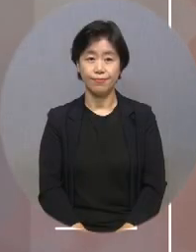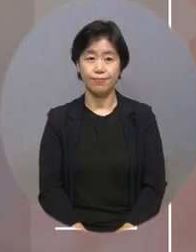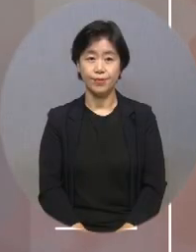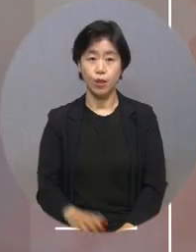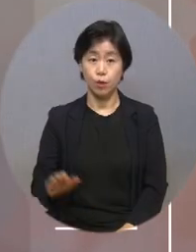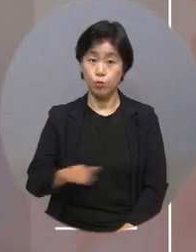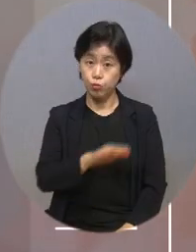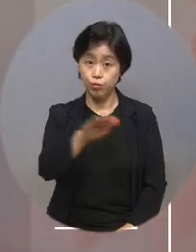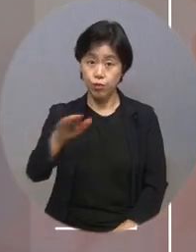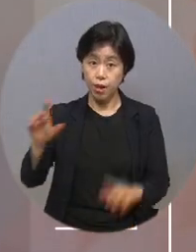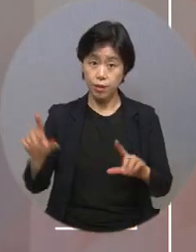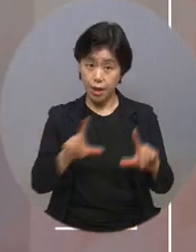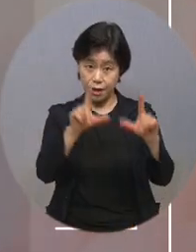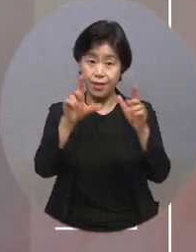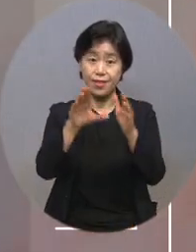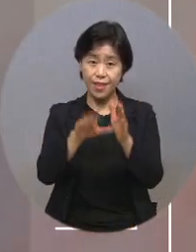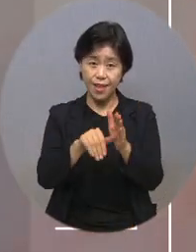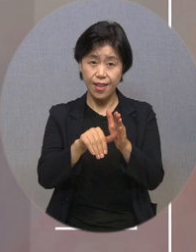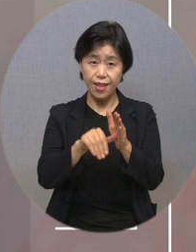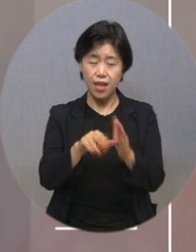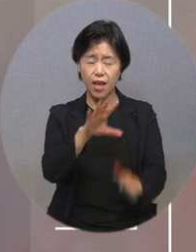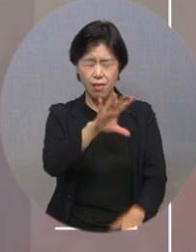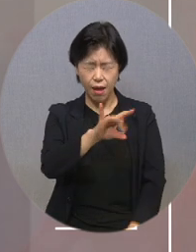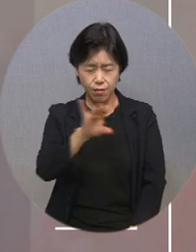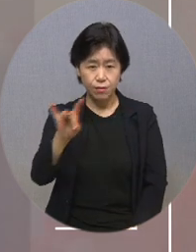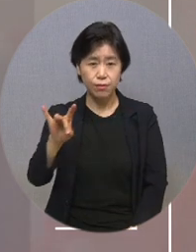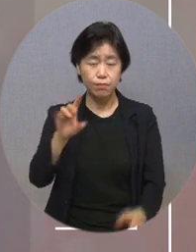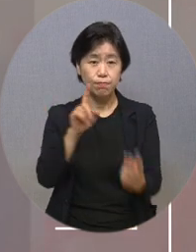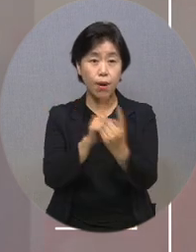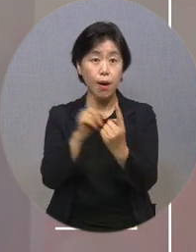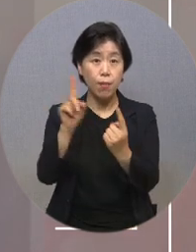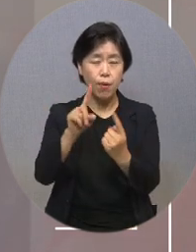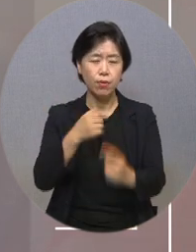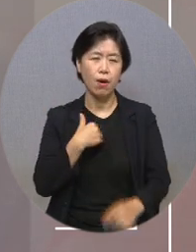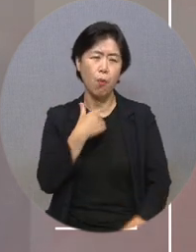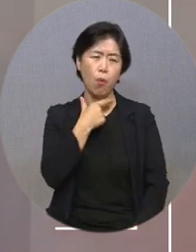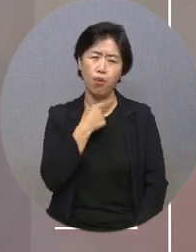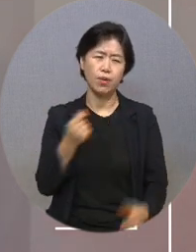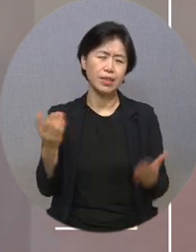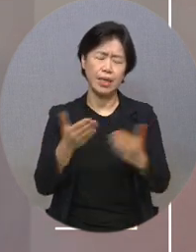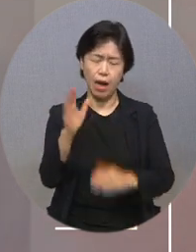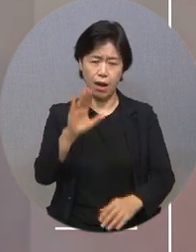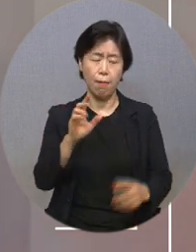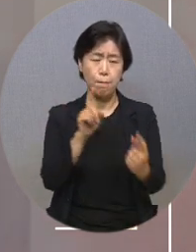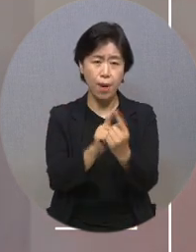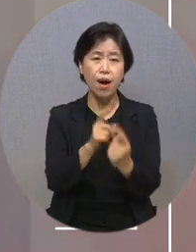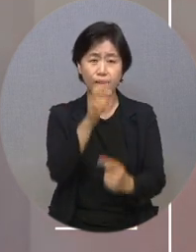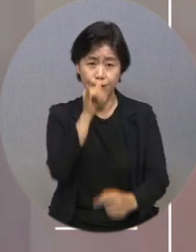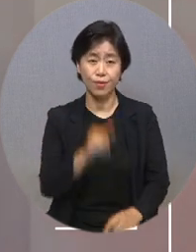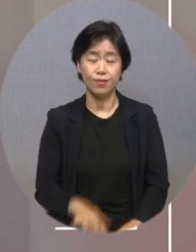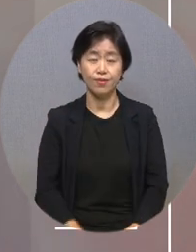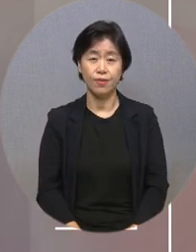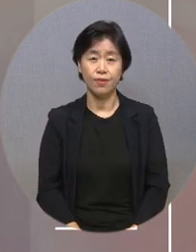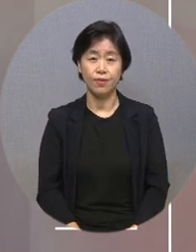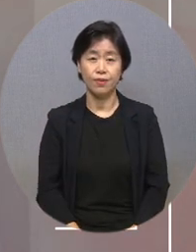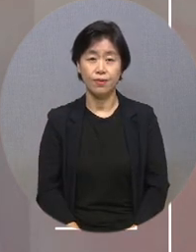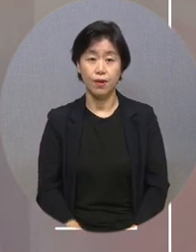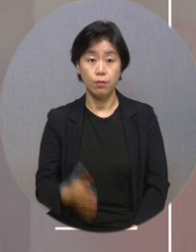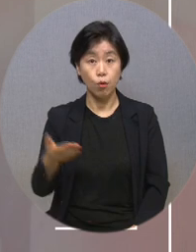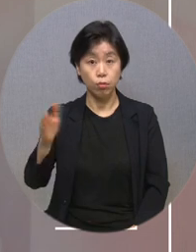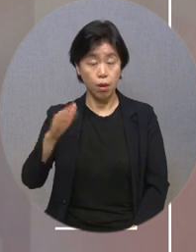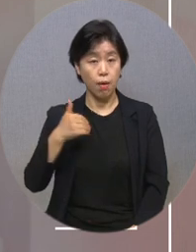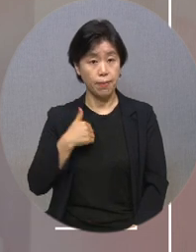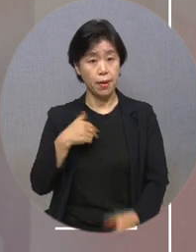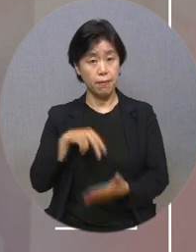우리가 살다 보면 가끔 내가 원하지 않게 어려운 일이 닥칠 때도 있을 거예요. 근데